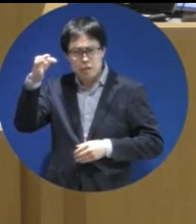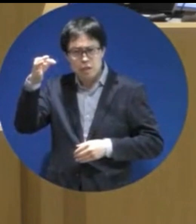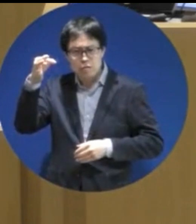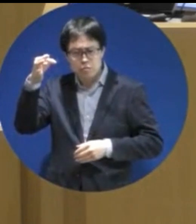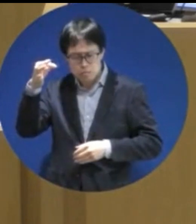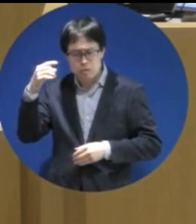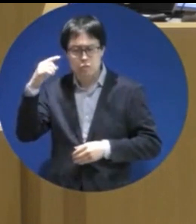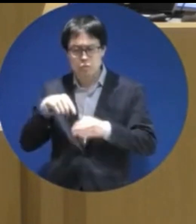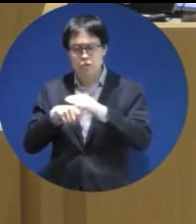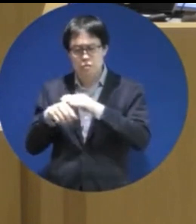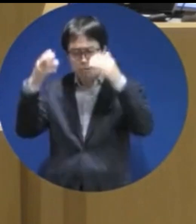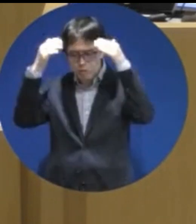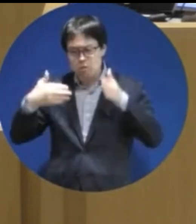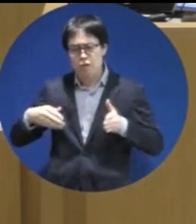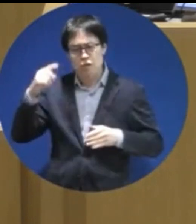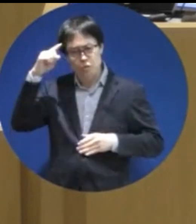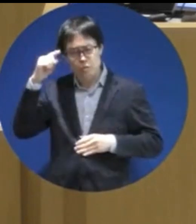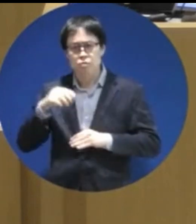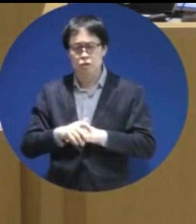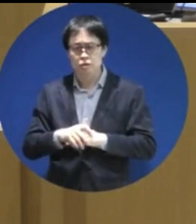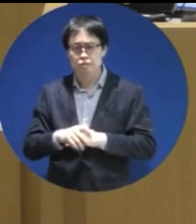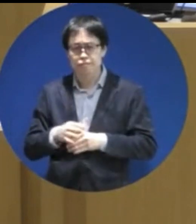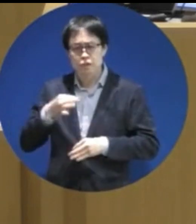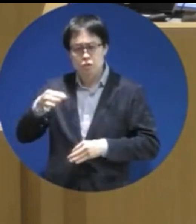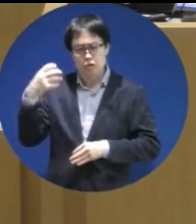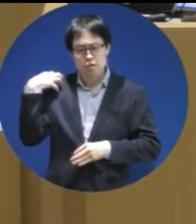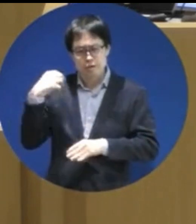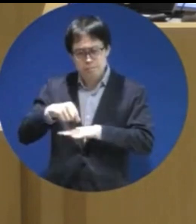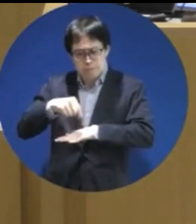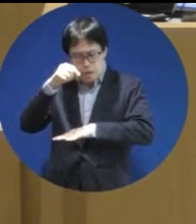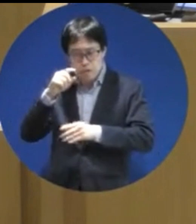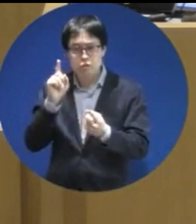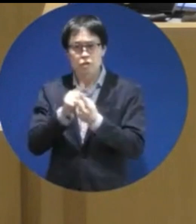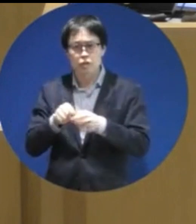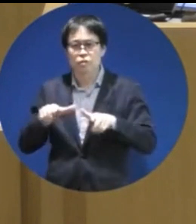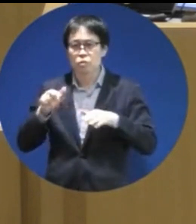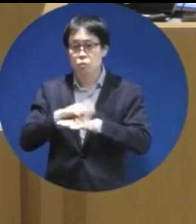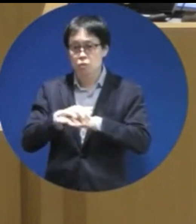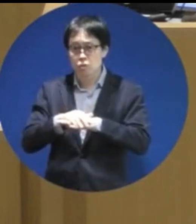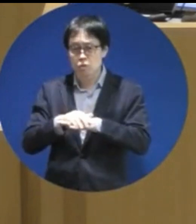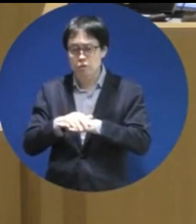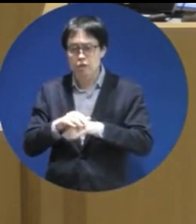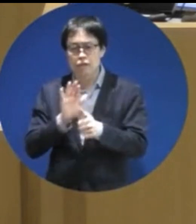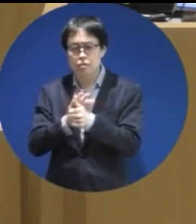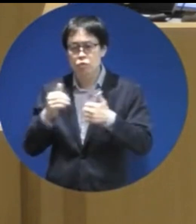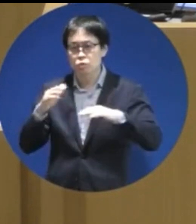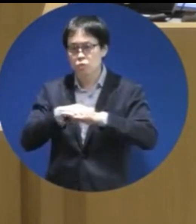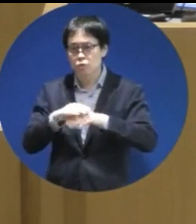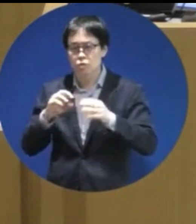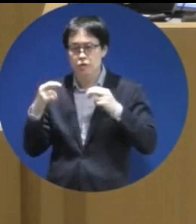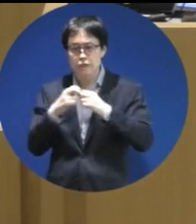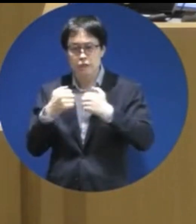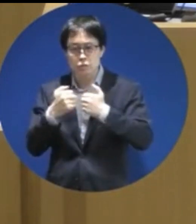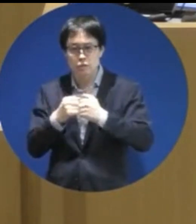も一因と考えられます。ヘルメットの購入負担を軽減するための施策やサポート策の検討が必要です。特に多